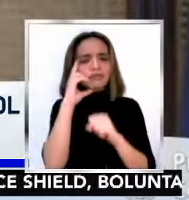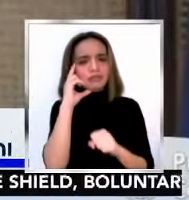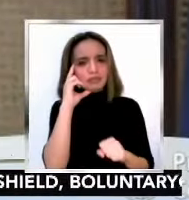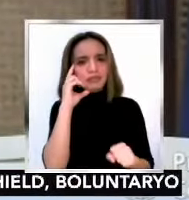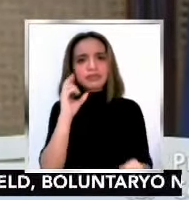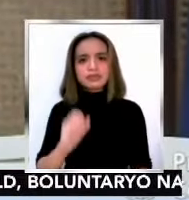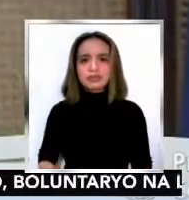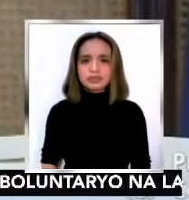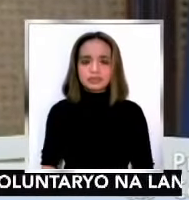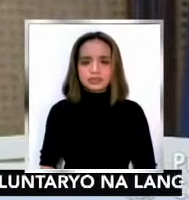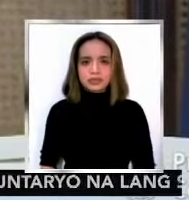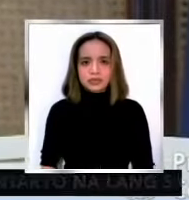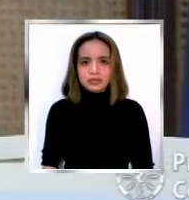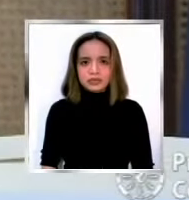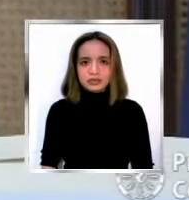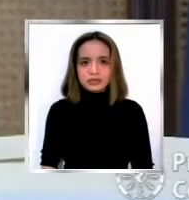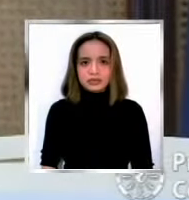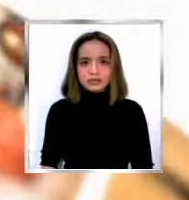nakatutok, 24 Oras.